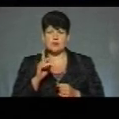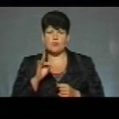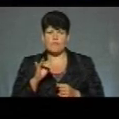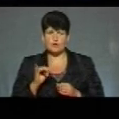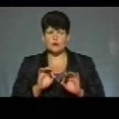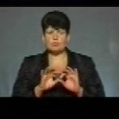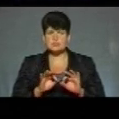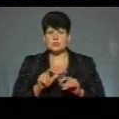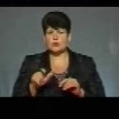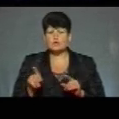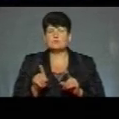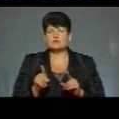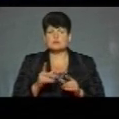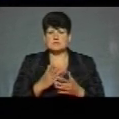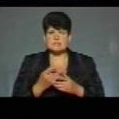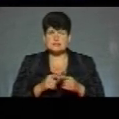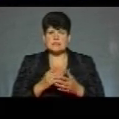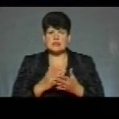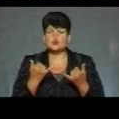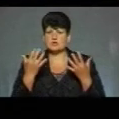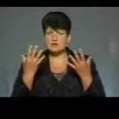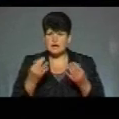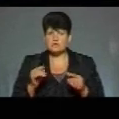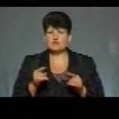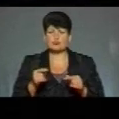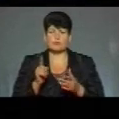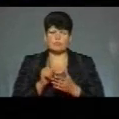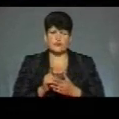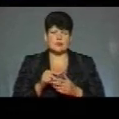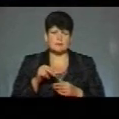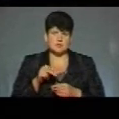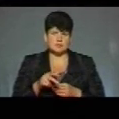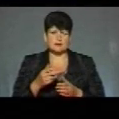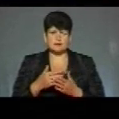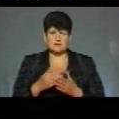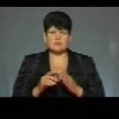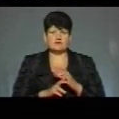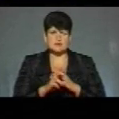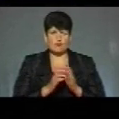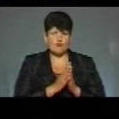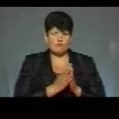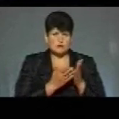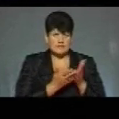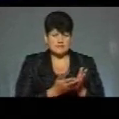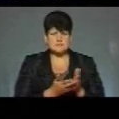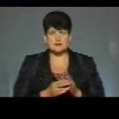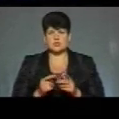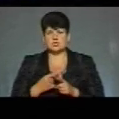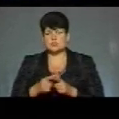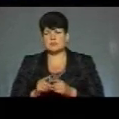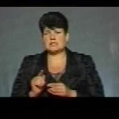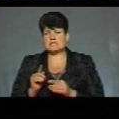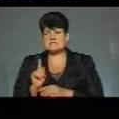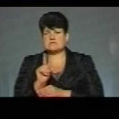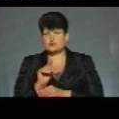насправді відбувається, який сьогодні день, чому ми повинні піти там натомість в церкву помолитися, чи там поставити